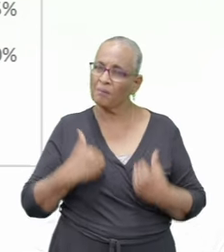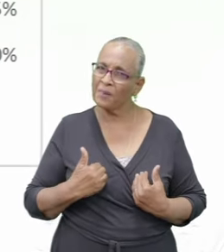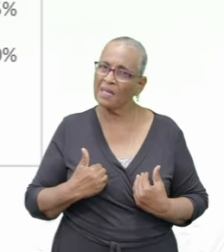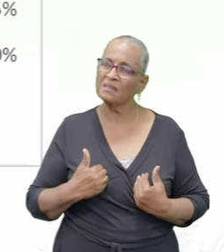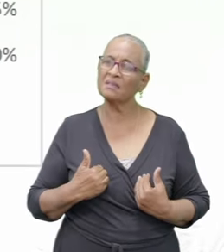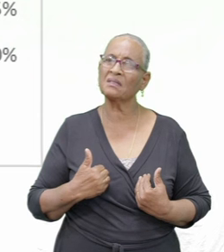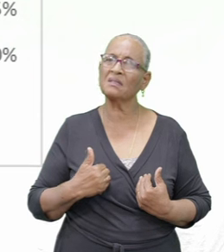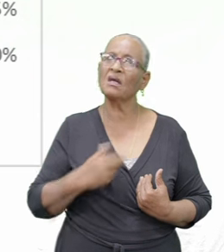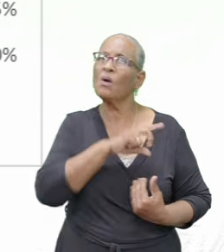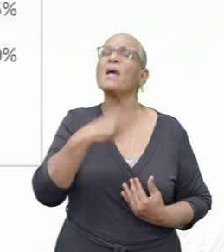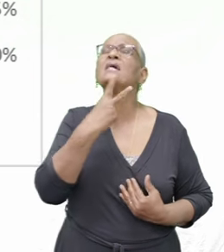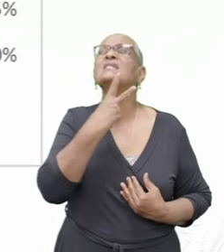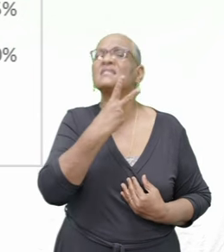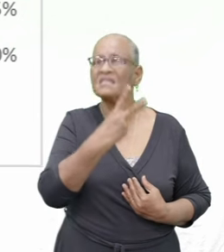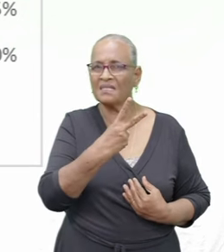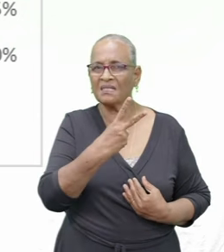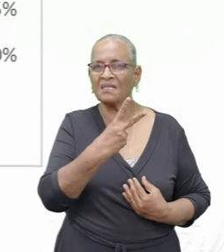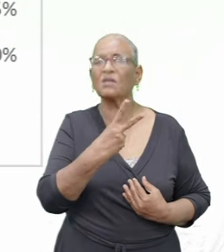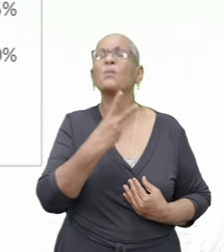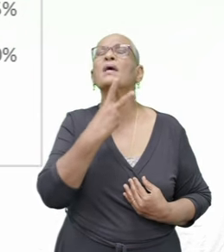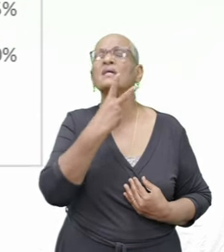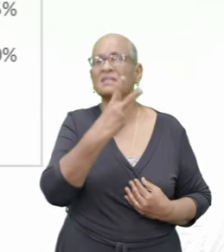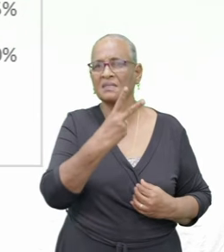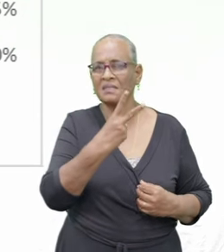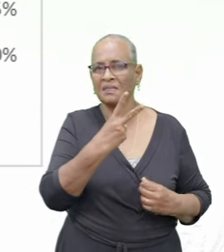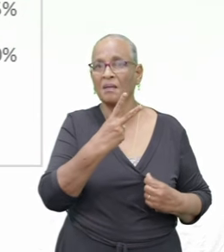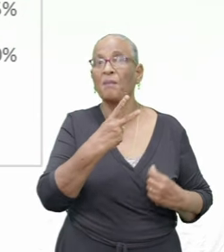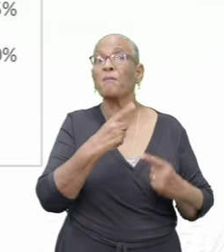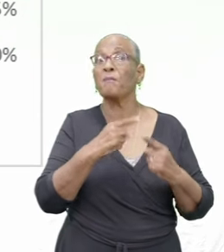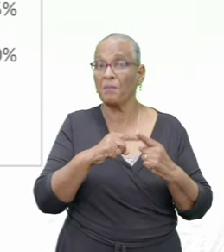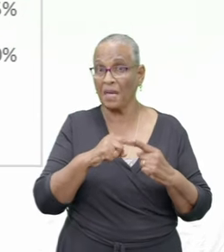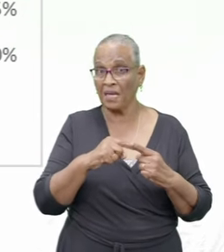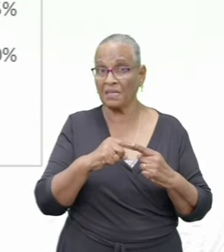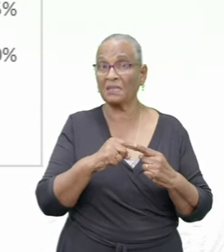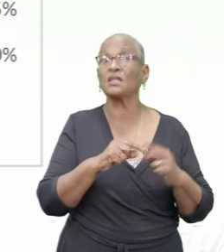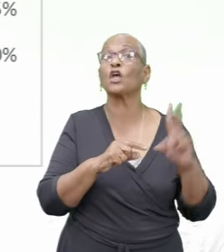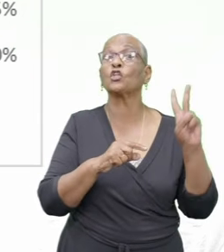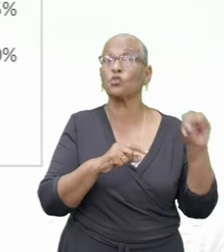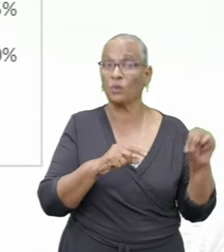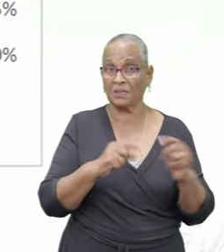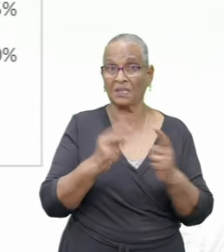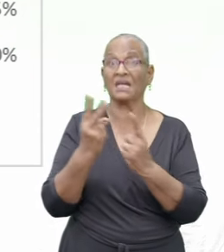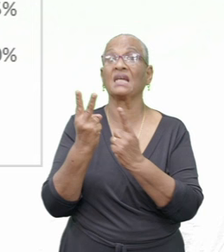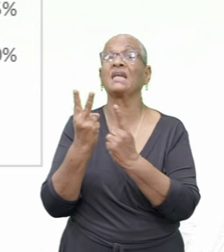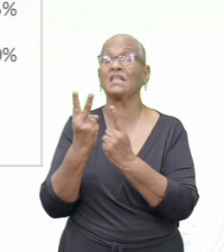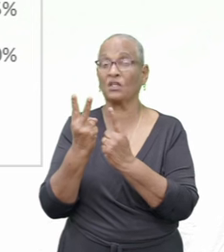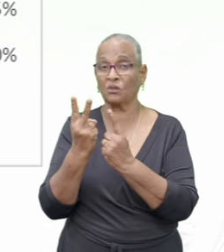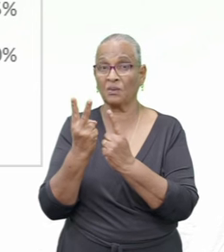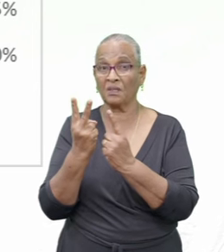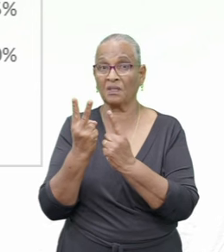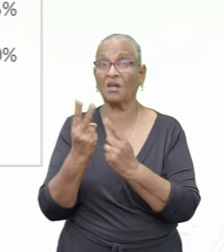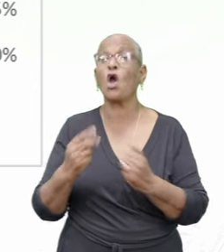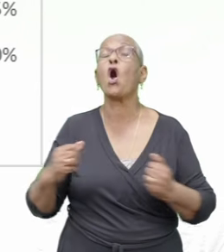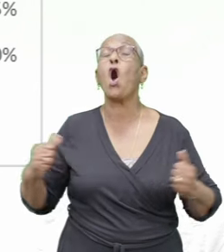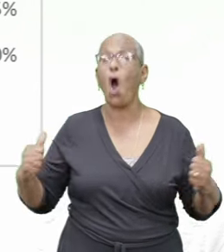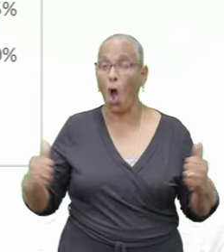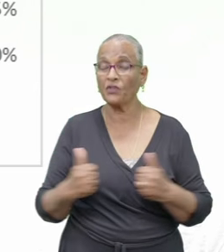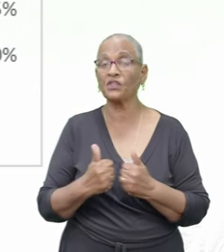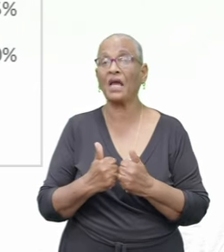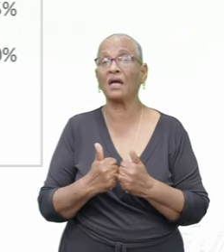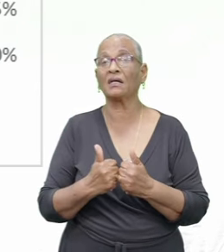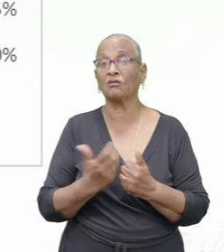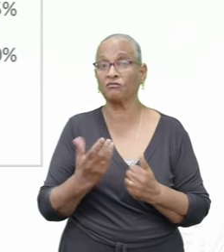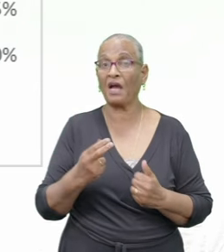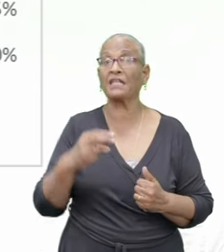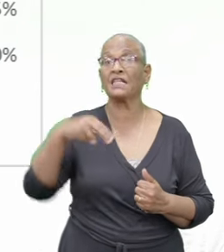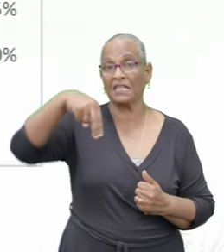zien dat er met uitzondering van het jaar 2021, waar de uitdagingen van de NICU ook